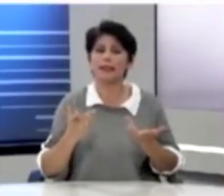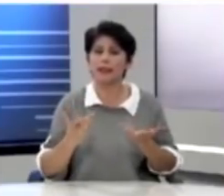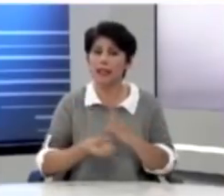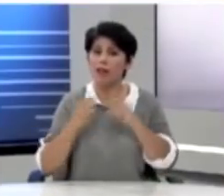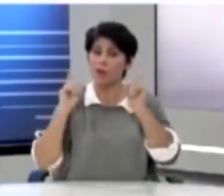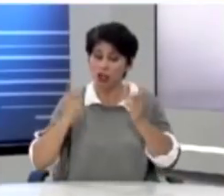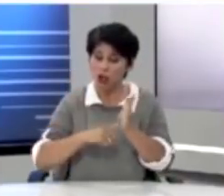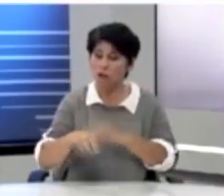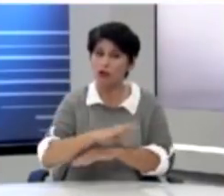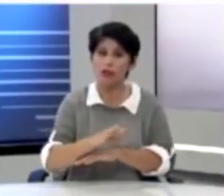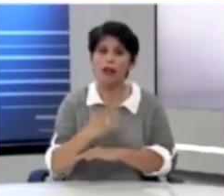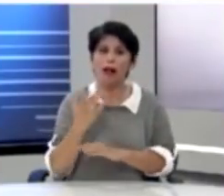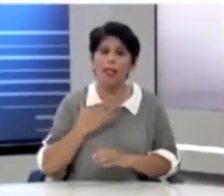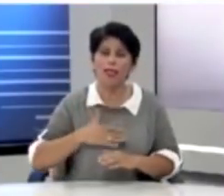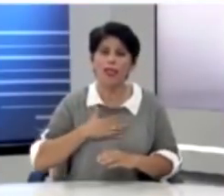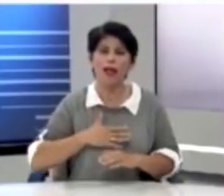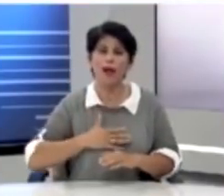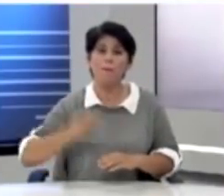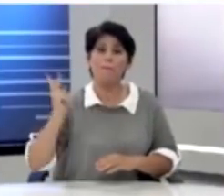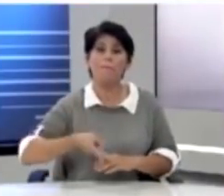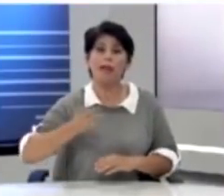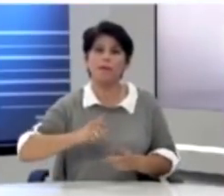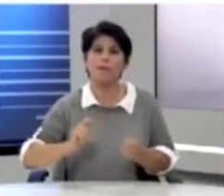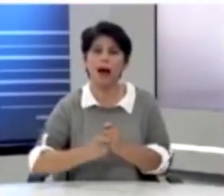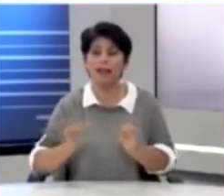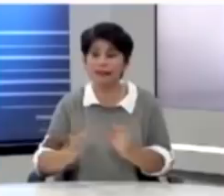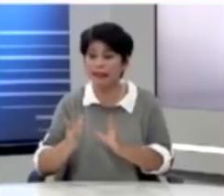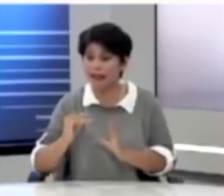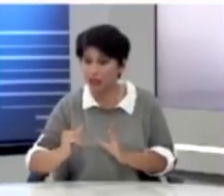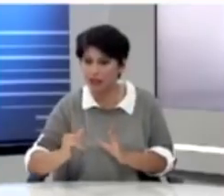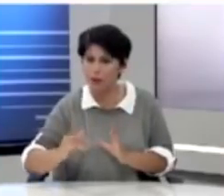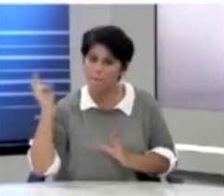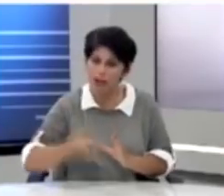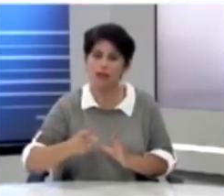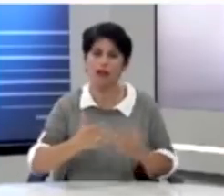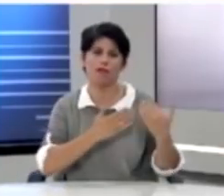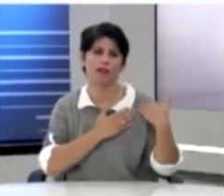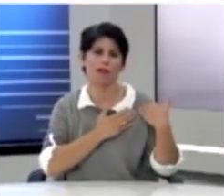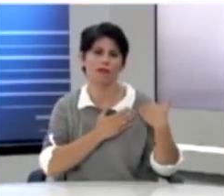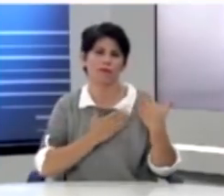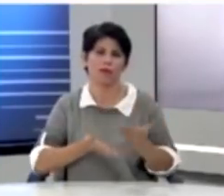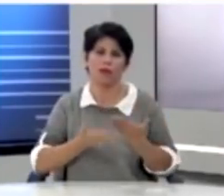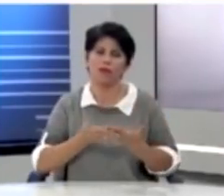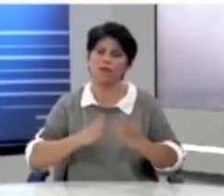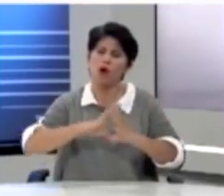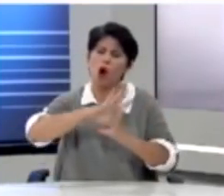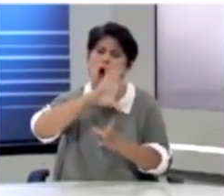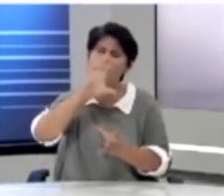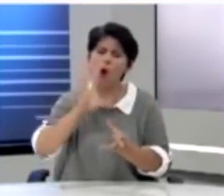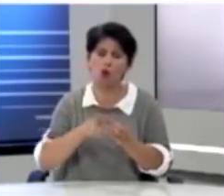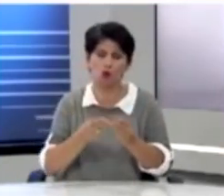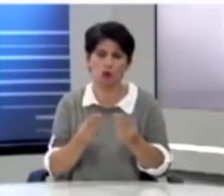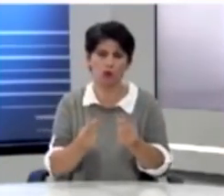χρονικό πλαίσιο, ποινικοποιώντας μάλιστα τυχόν καθυστερήσεις. Διευκολύνετε ποικιλότροπα